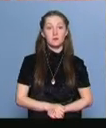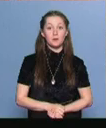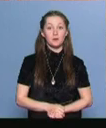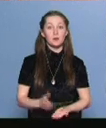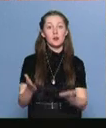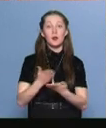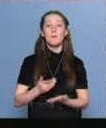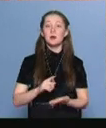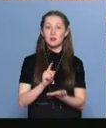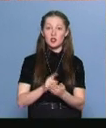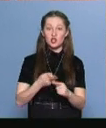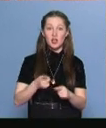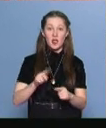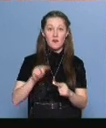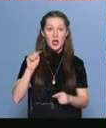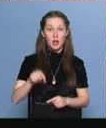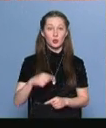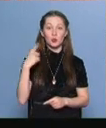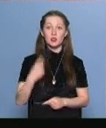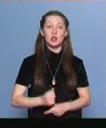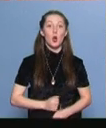должны в эту неделю попаститься,